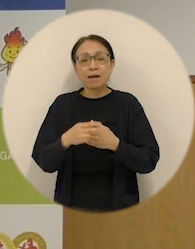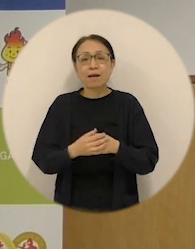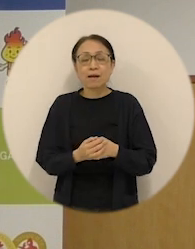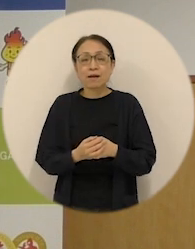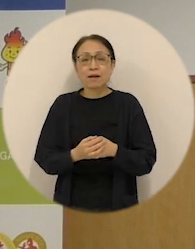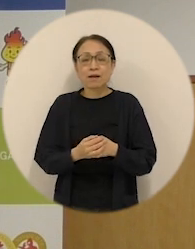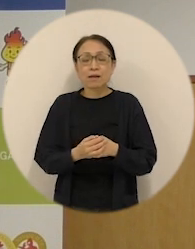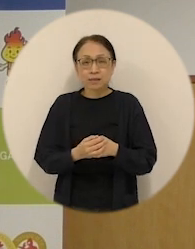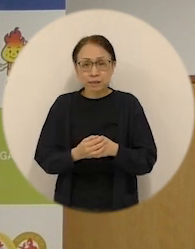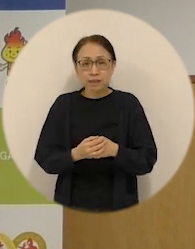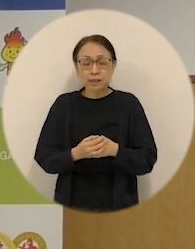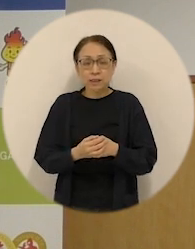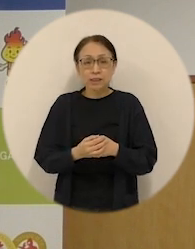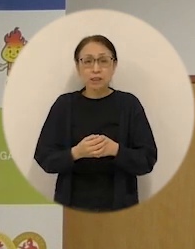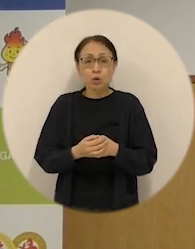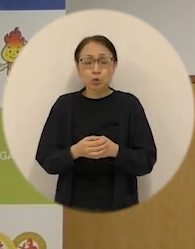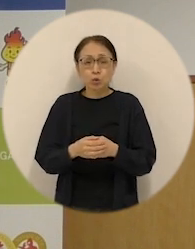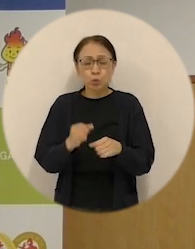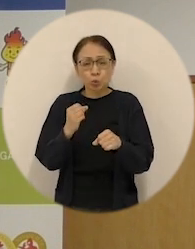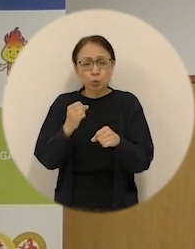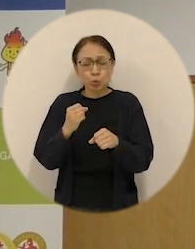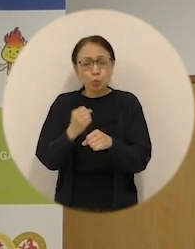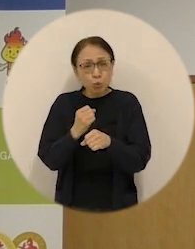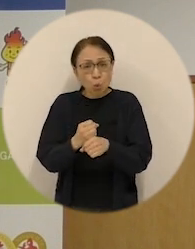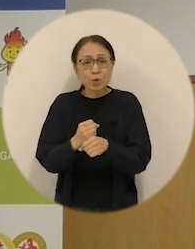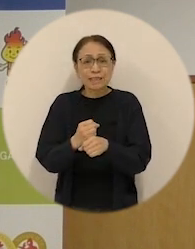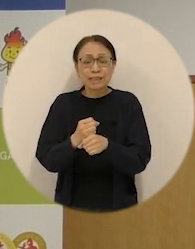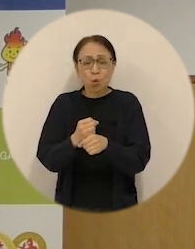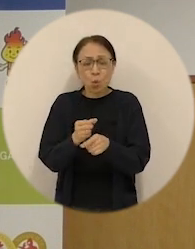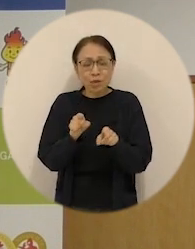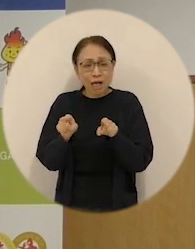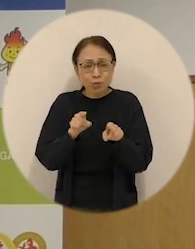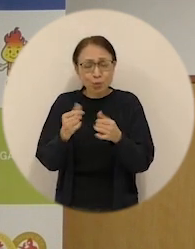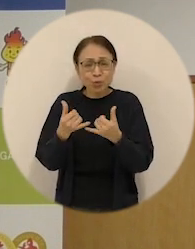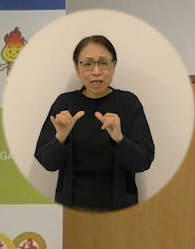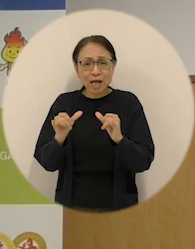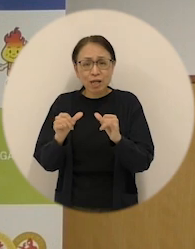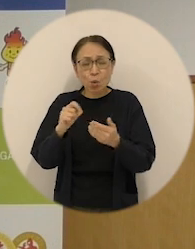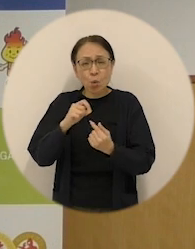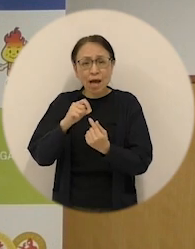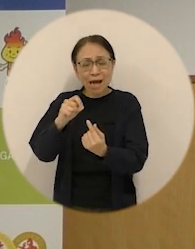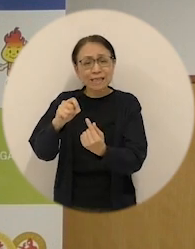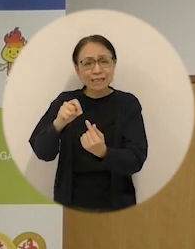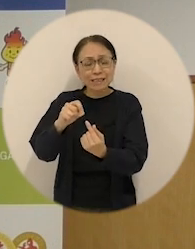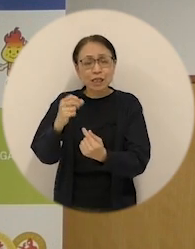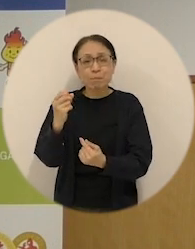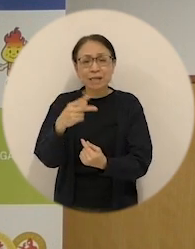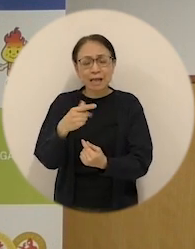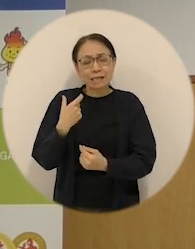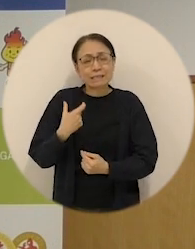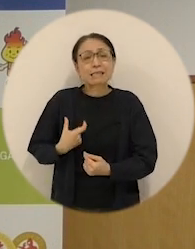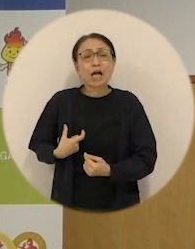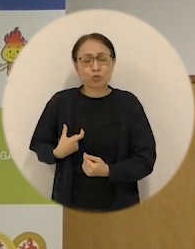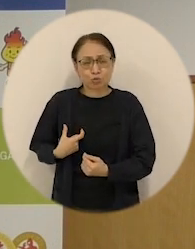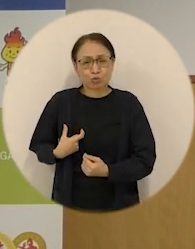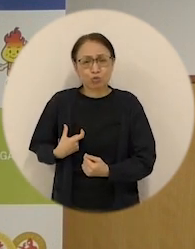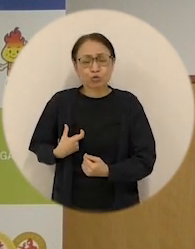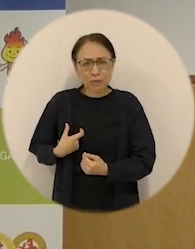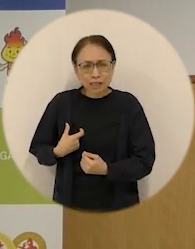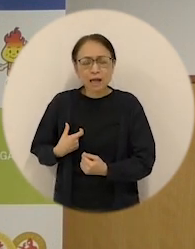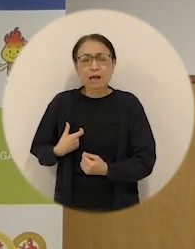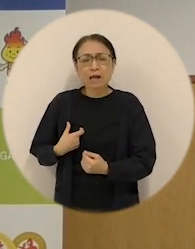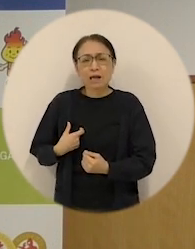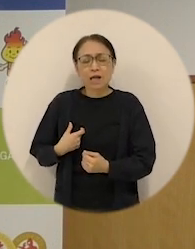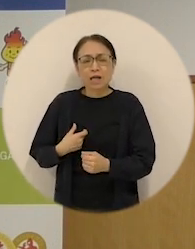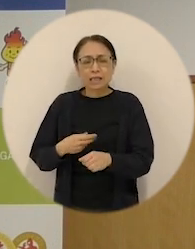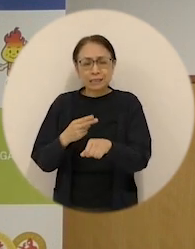市水道事業敷設工事監督者の配置基準及び 資格基準並びに水道技